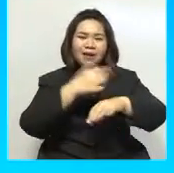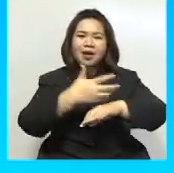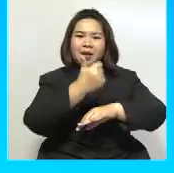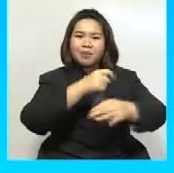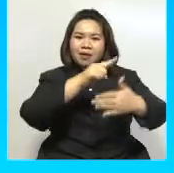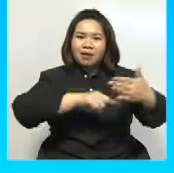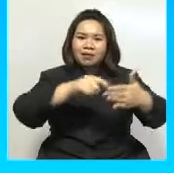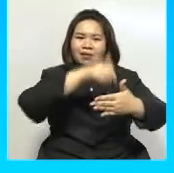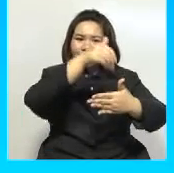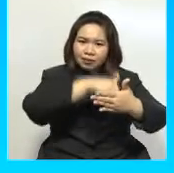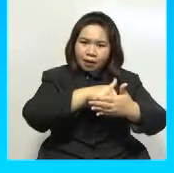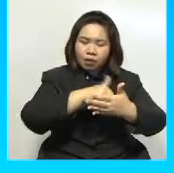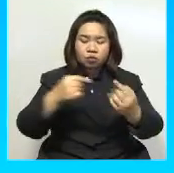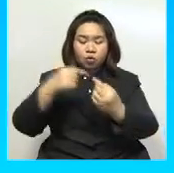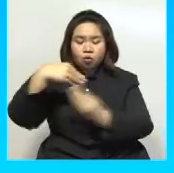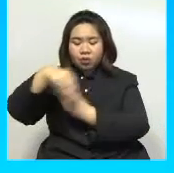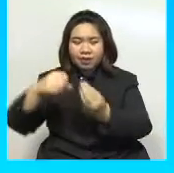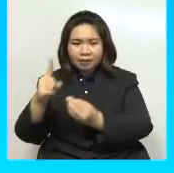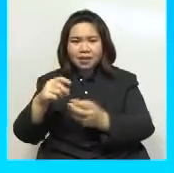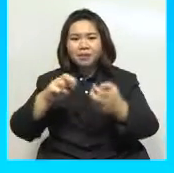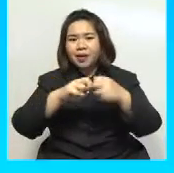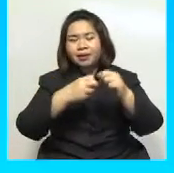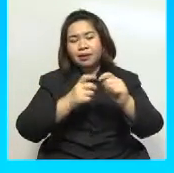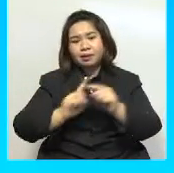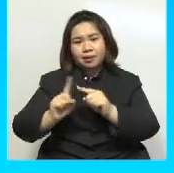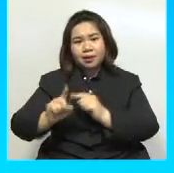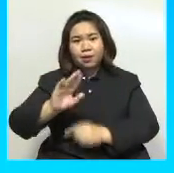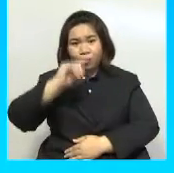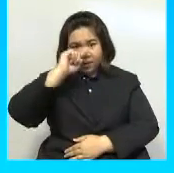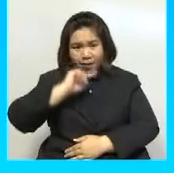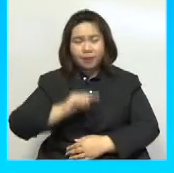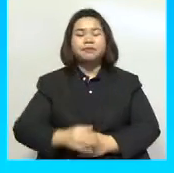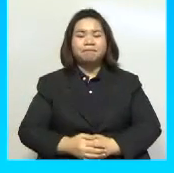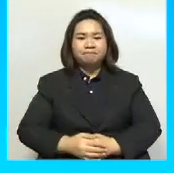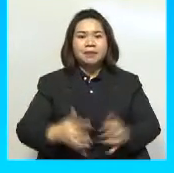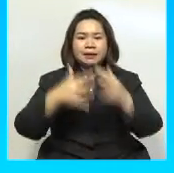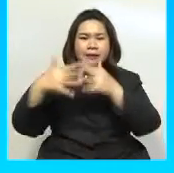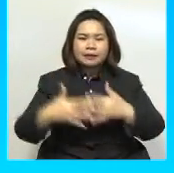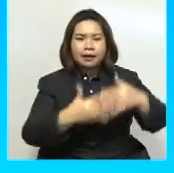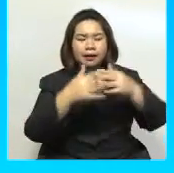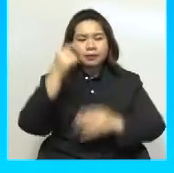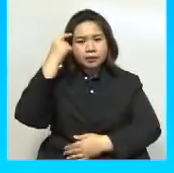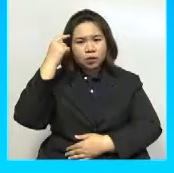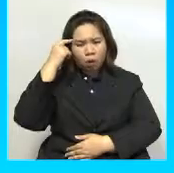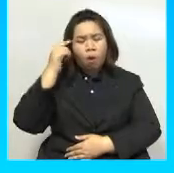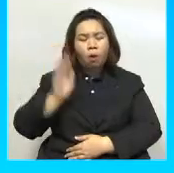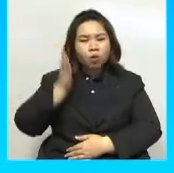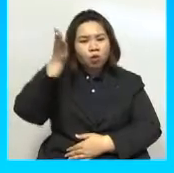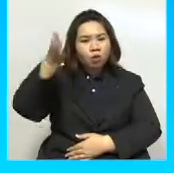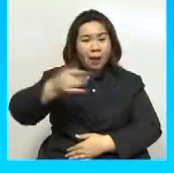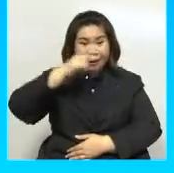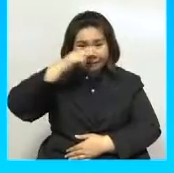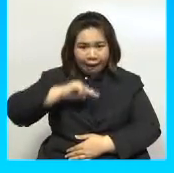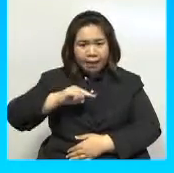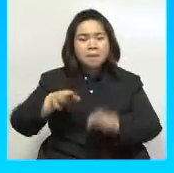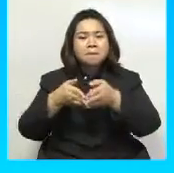องและประเด็นทางเศรษฐกิจและเหตุการณ์สำคัญของประเทศไทยในส่วนของสหรัฐมีความคาดหวังค่ะว่าไทยจะมีเวทีทางการเมื